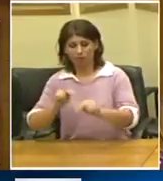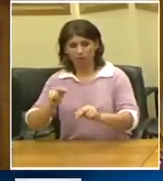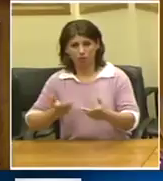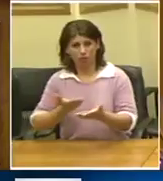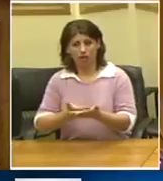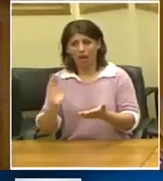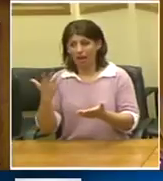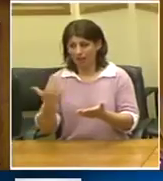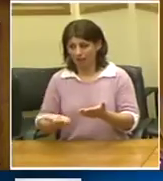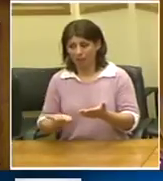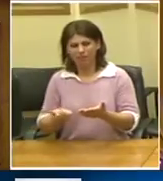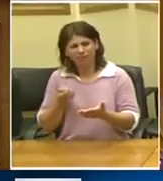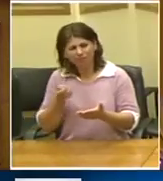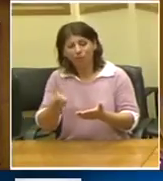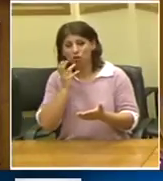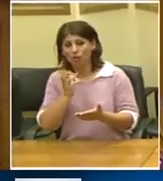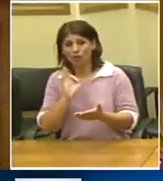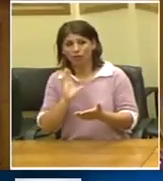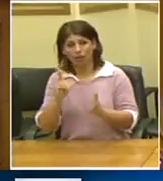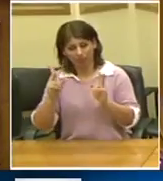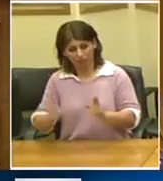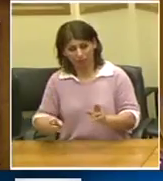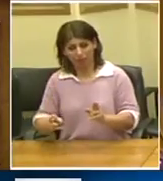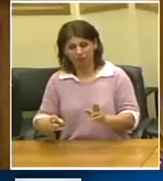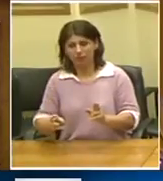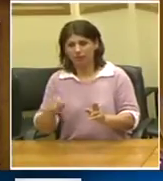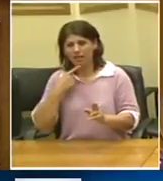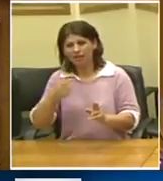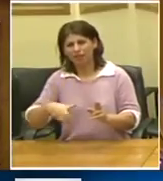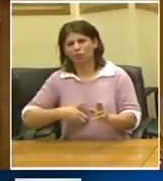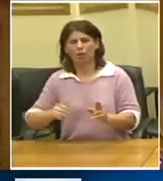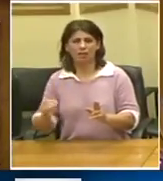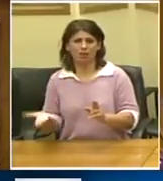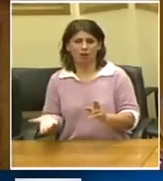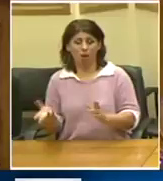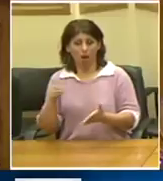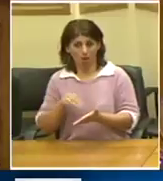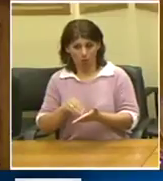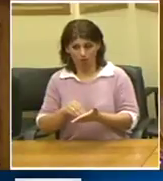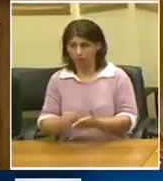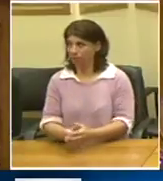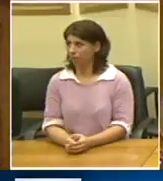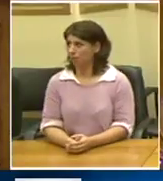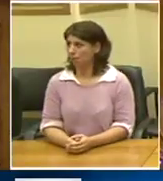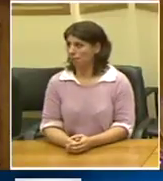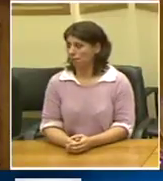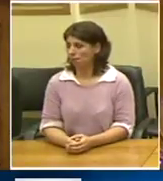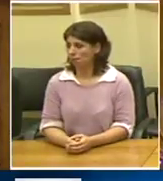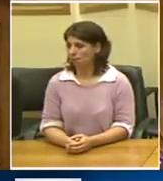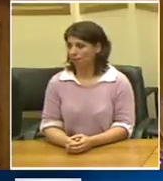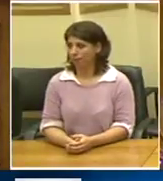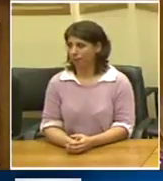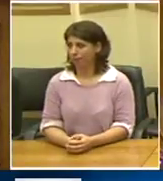αν υπάρχει ίχνος σοβαρότητας, θα σταματήσετε να λέτε αυτό το αστείο. Επίσης, τελειώνω σε μισό λεπτό, κύριε Πρόεδρε,